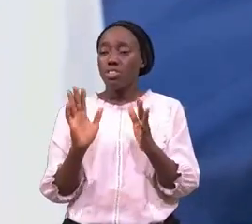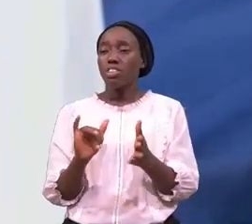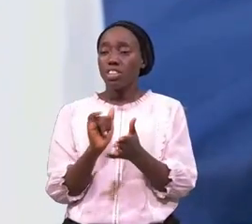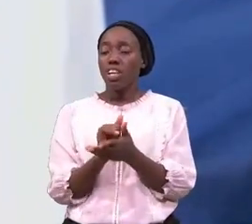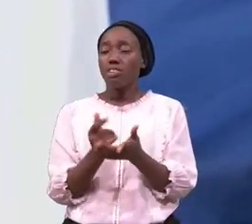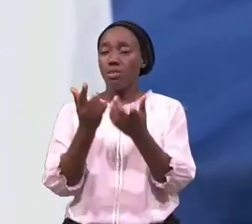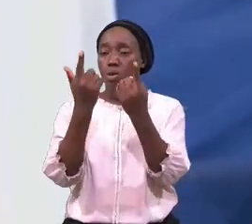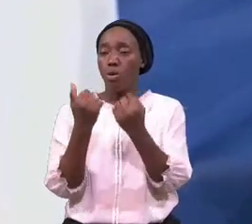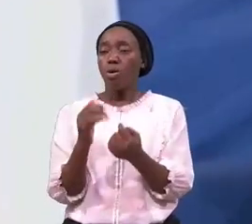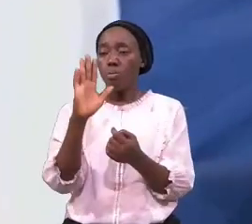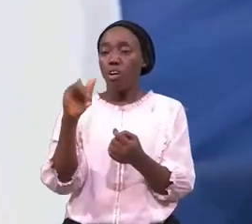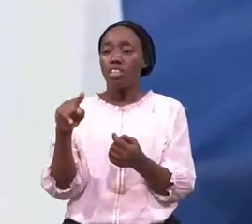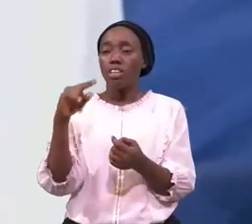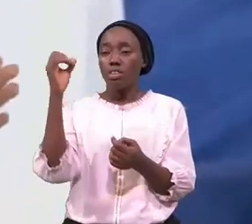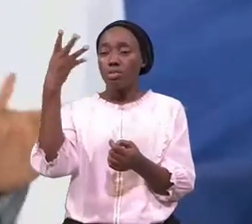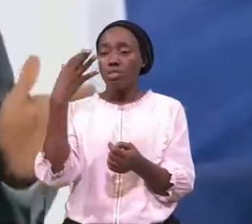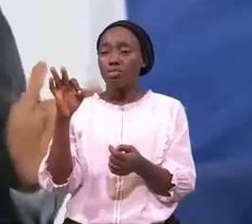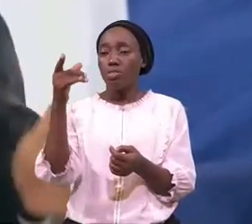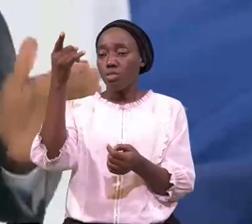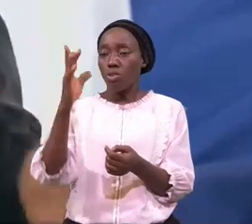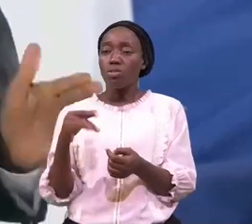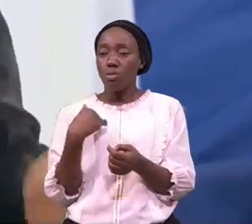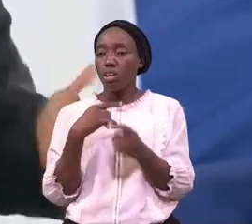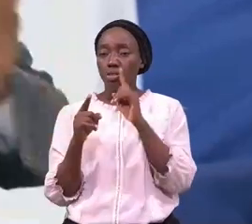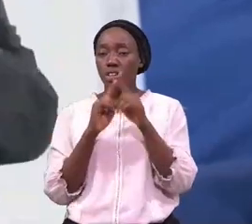Le salut qui vient par la grâce de Dieu.